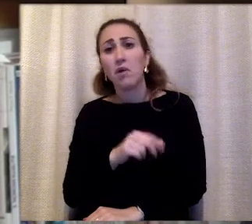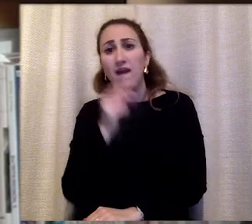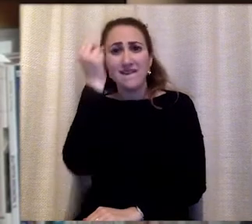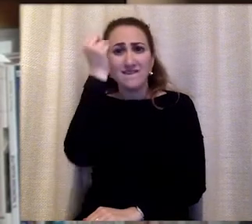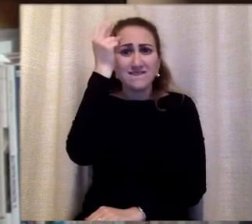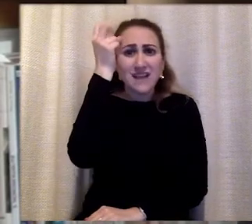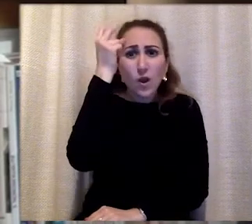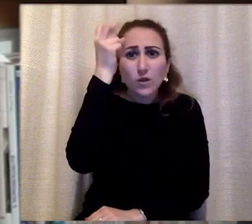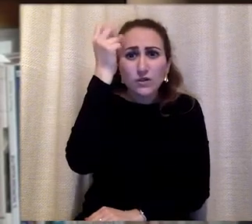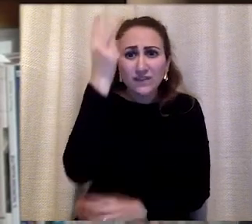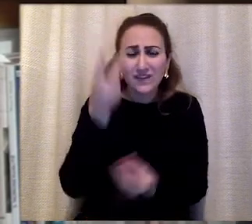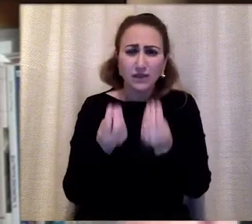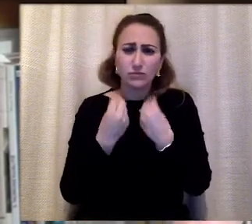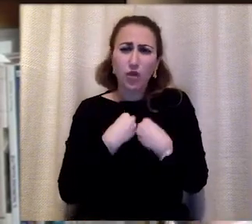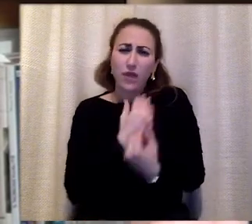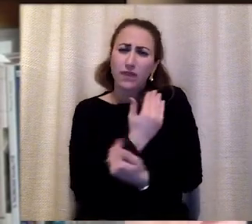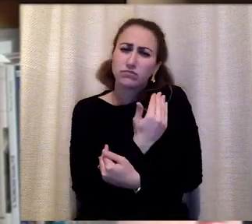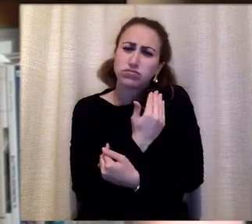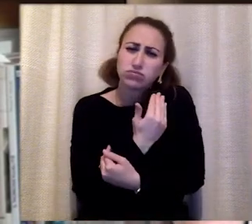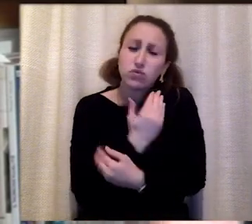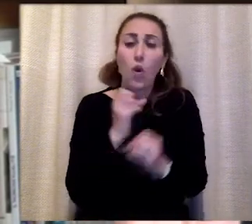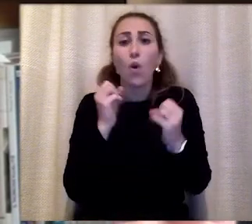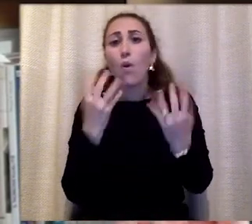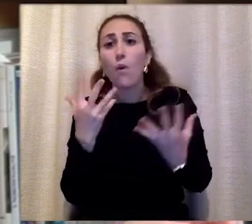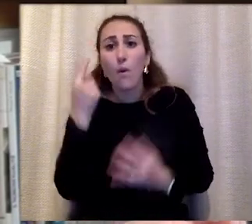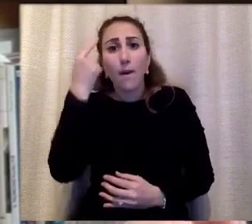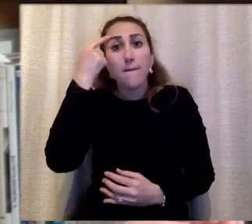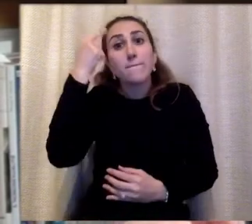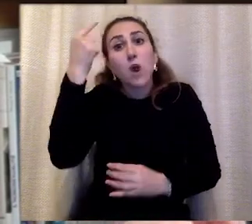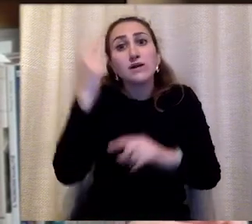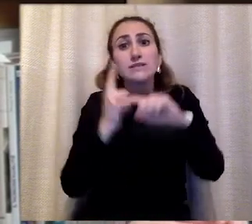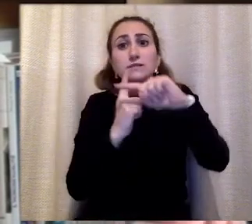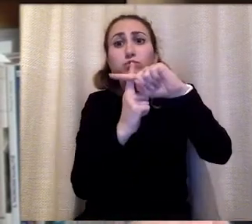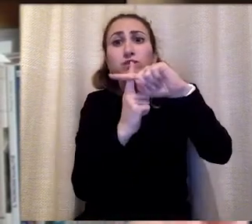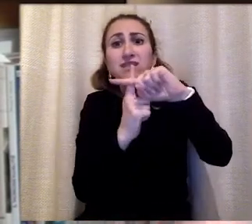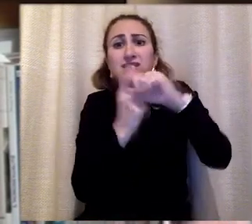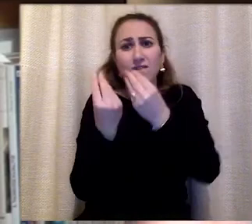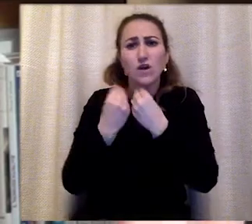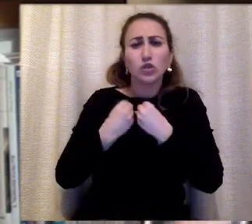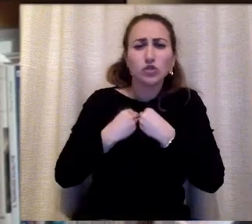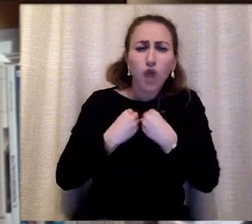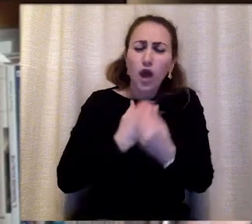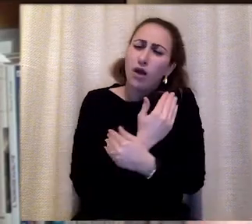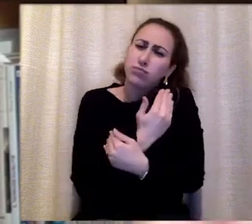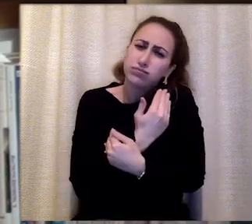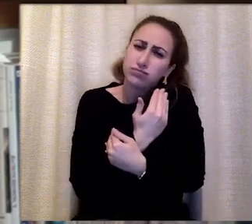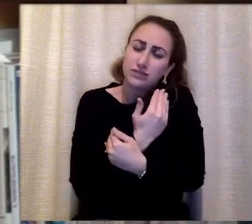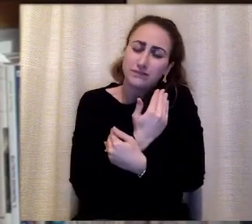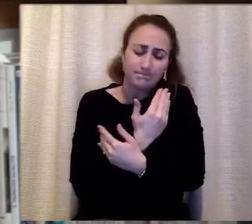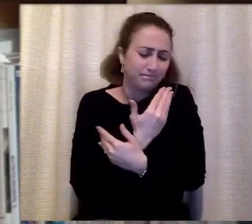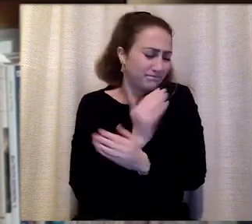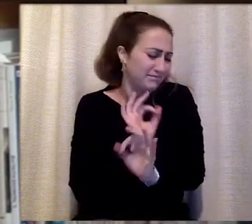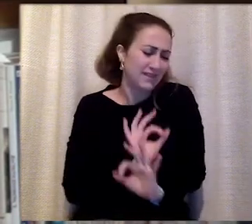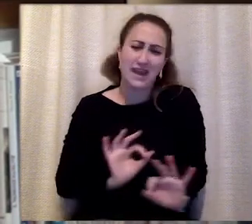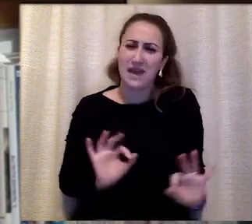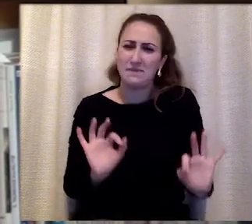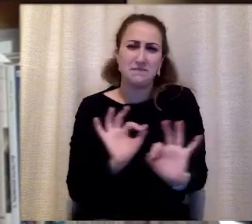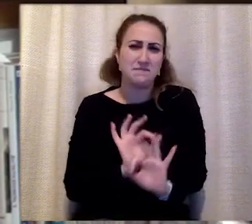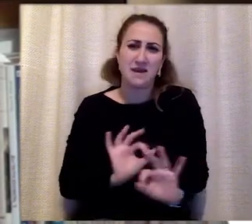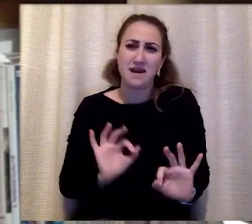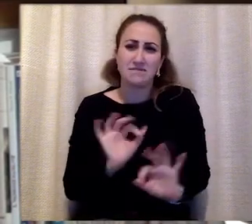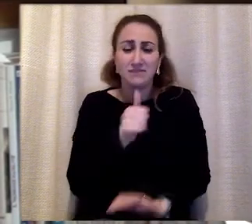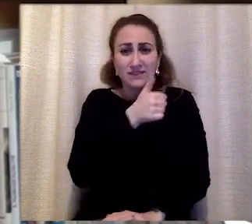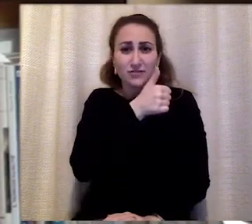positive, parce que la véritable consolation est liée à la présence de